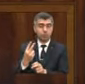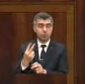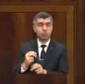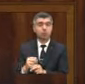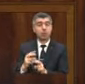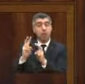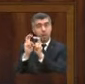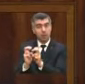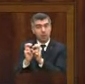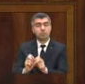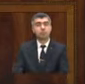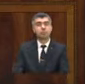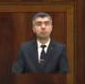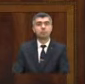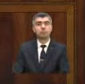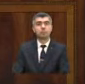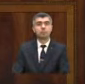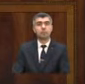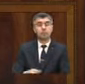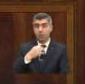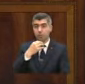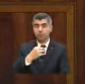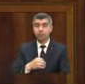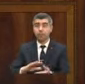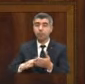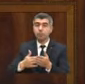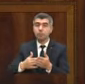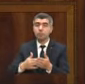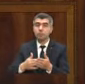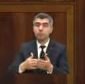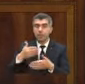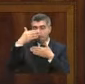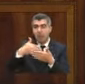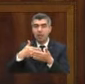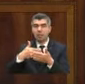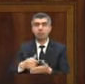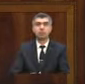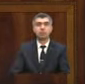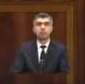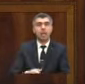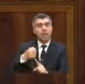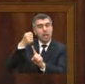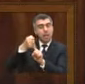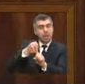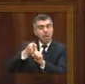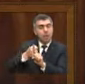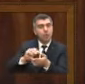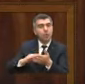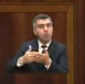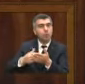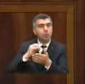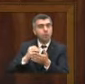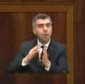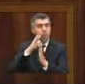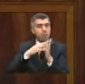ذلك، ولكن غادي تنقص. رغم ذلك فقد استمرت بلادنا في تنزيل الإصلاحات الأساسية